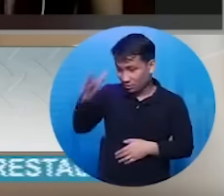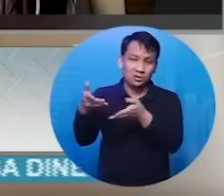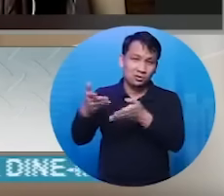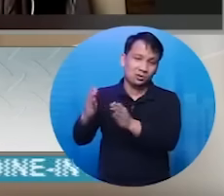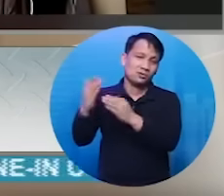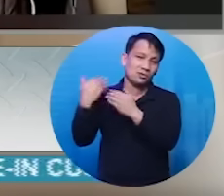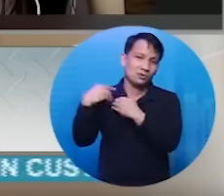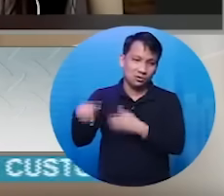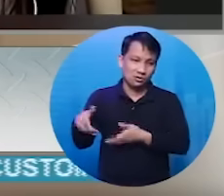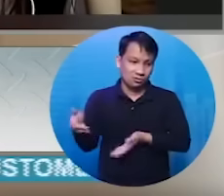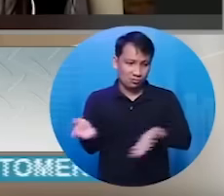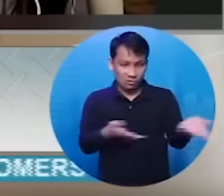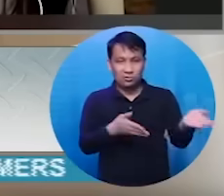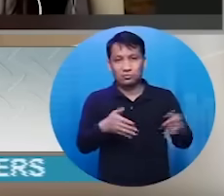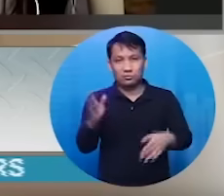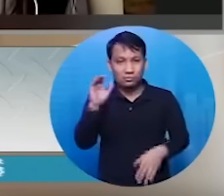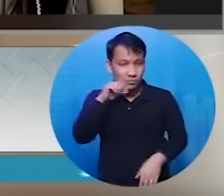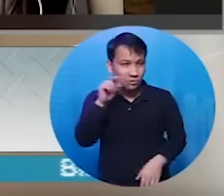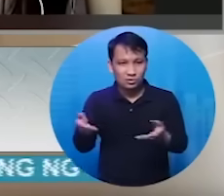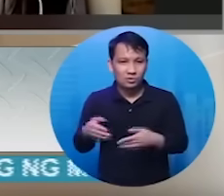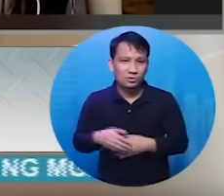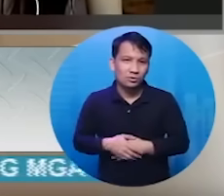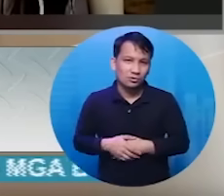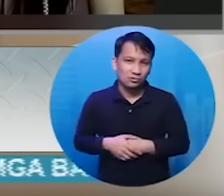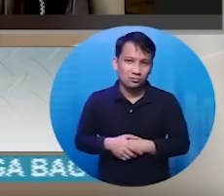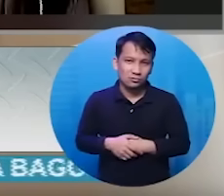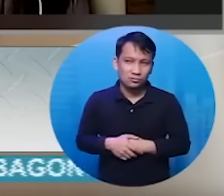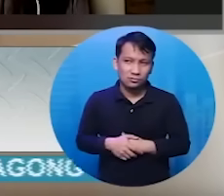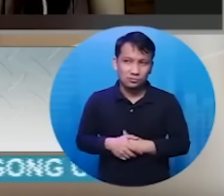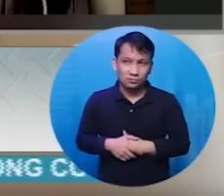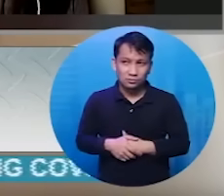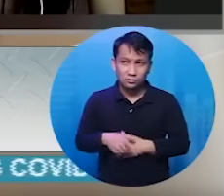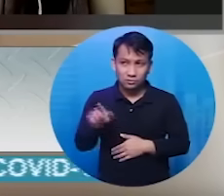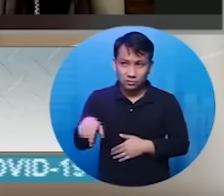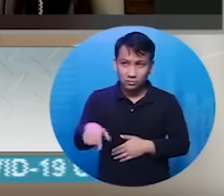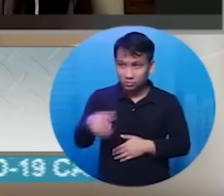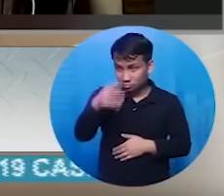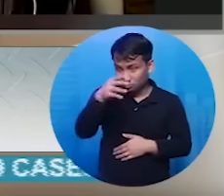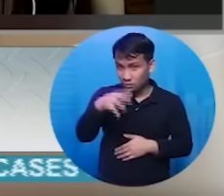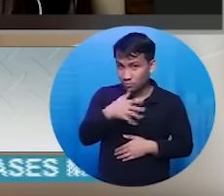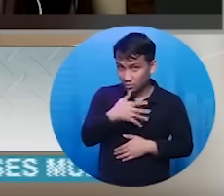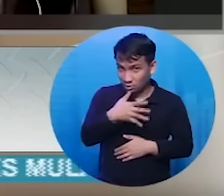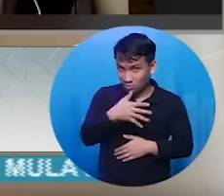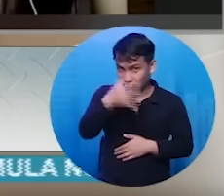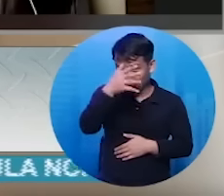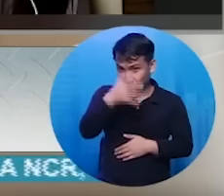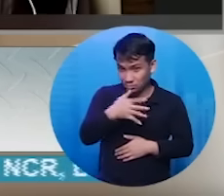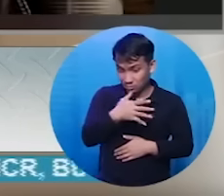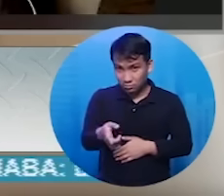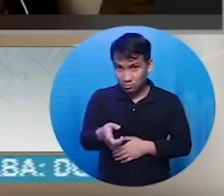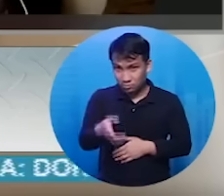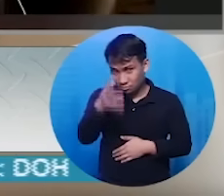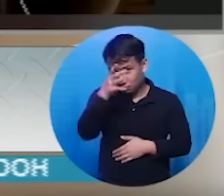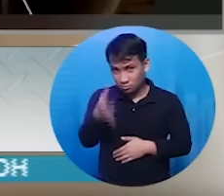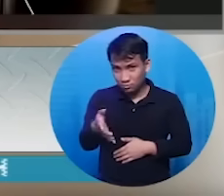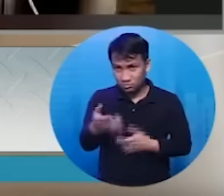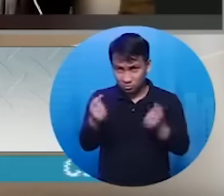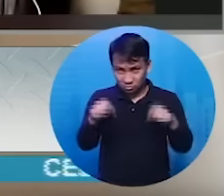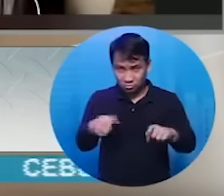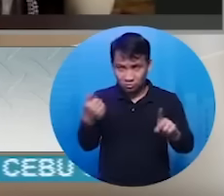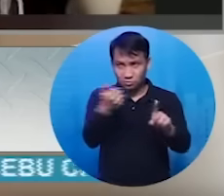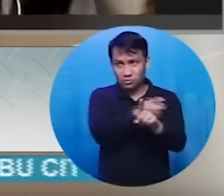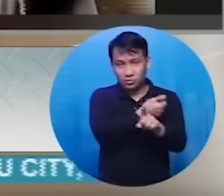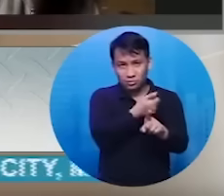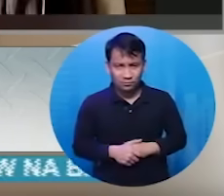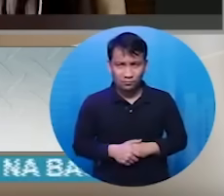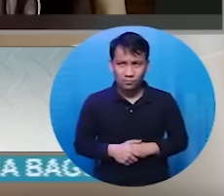ang kamambala din sa mga kapatid, bibigyan kita ng... Sinabi ng nanay mo yan, nabugbugin mo yung mga kapatid mo pag nagkasala? Eh nga po, sir.